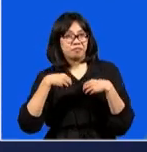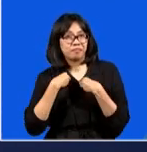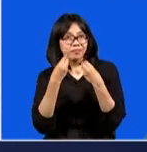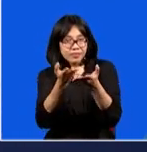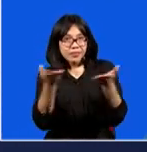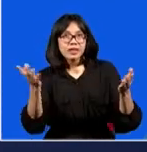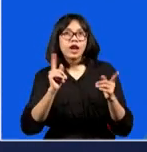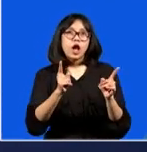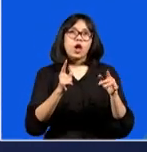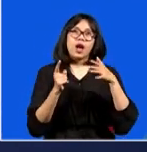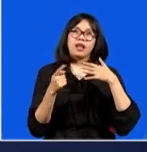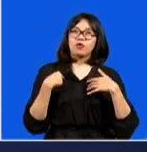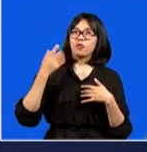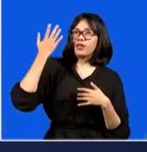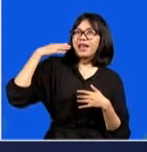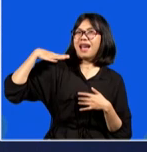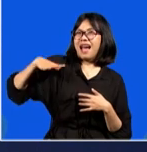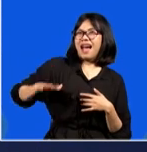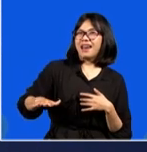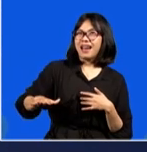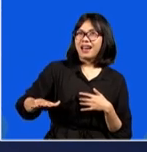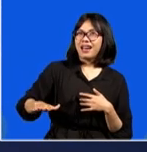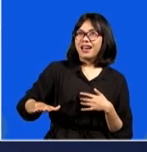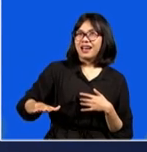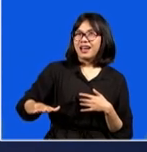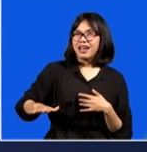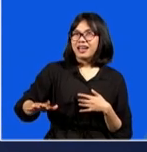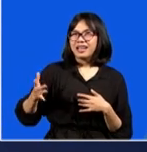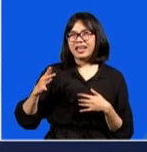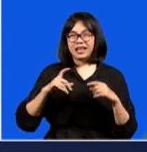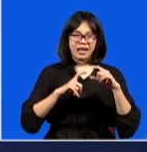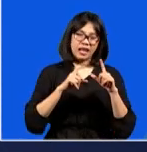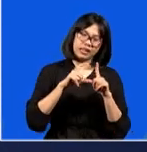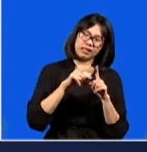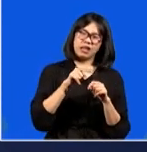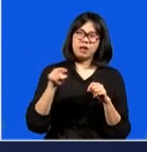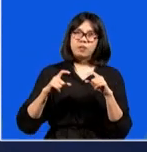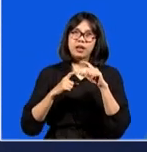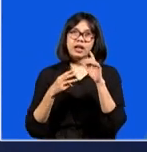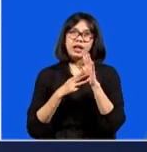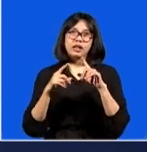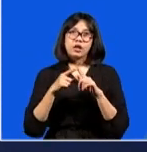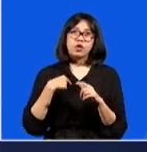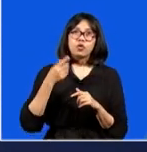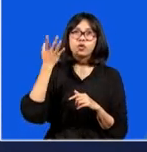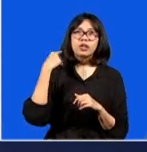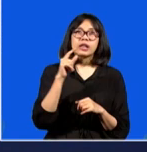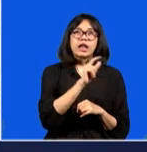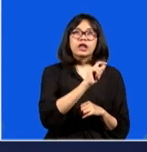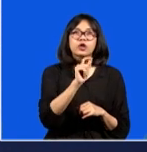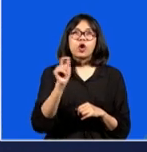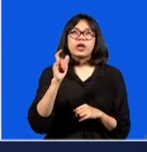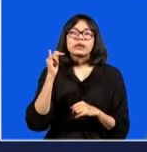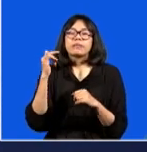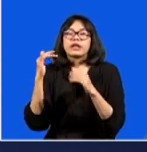anak kecil untuk saya dulu waktu SD SMP SMA sekolah itu rumah kedua saya